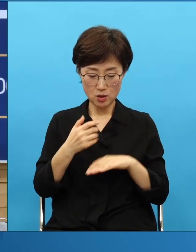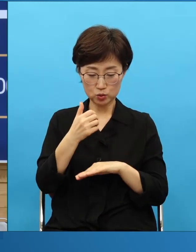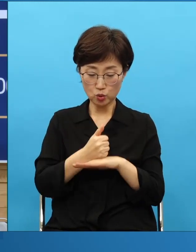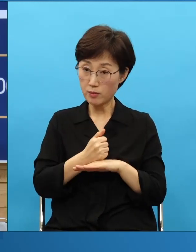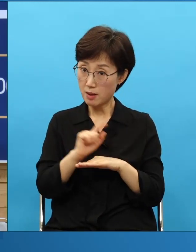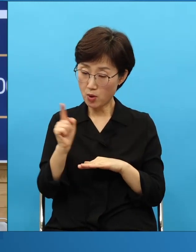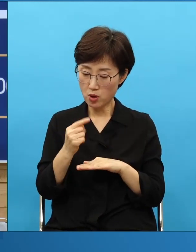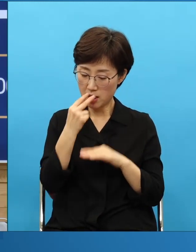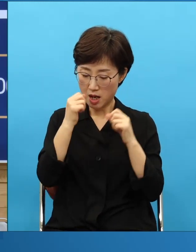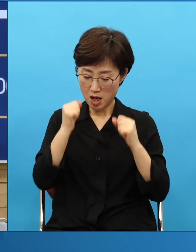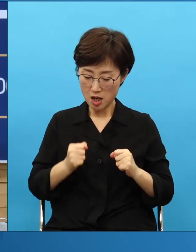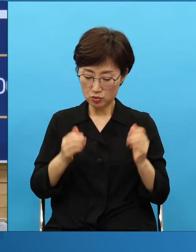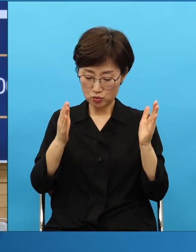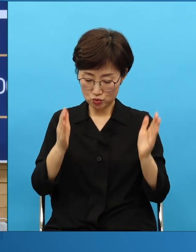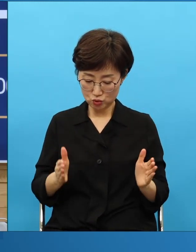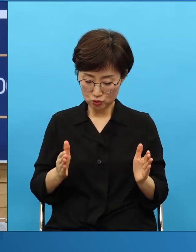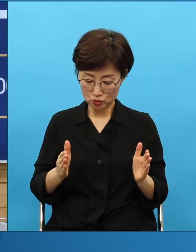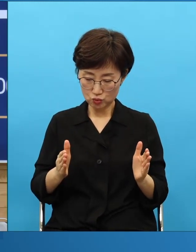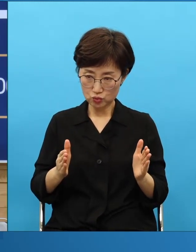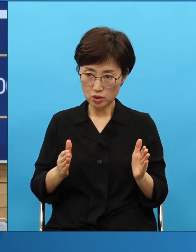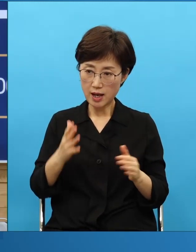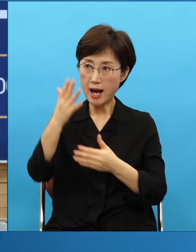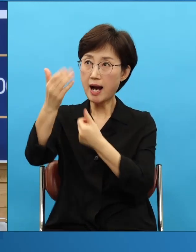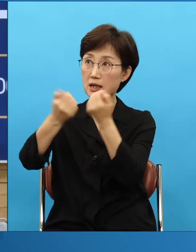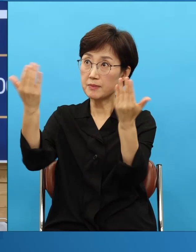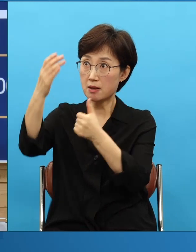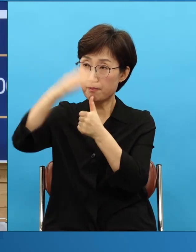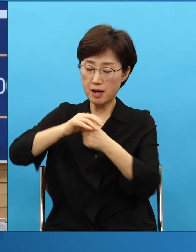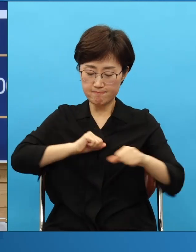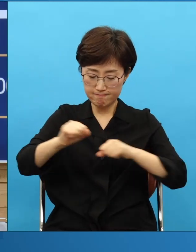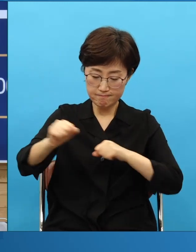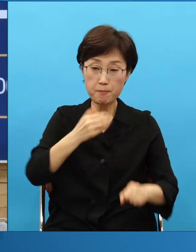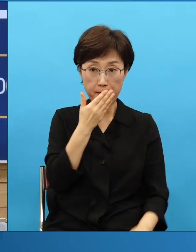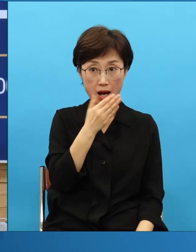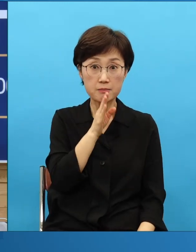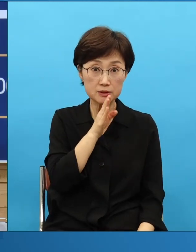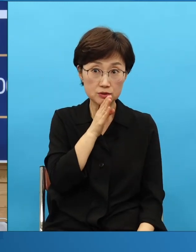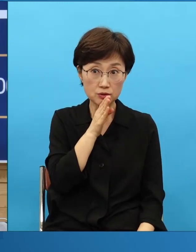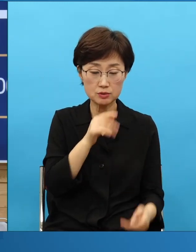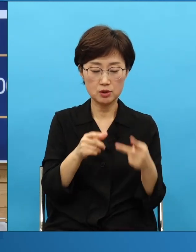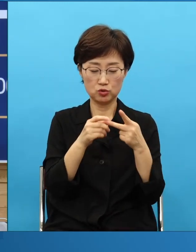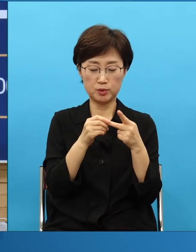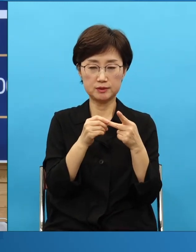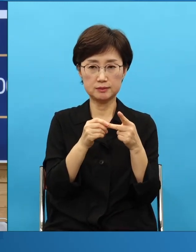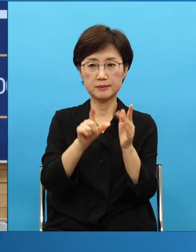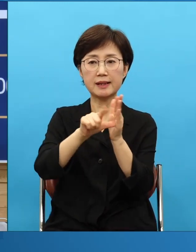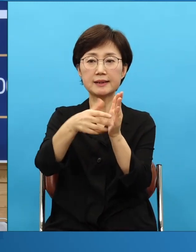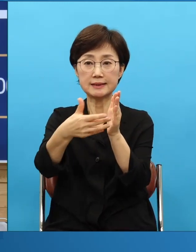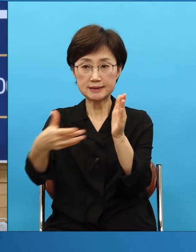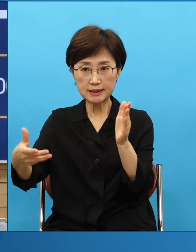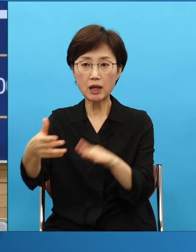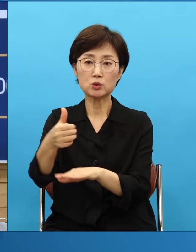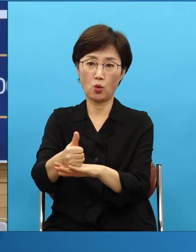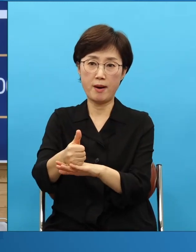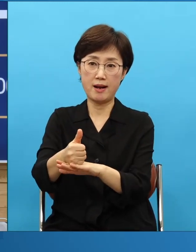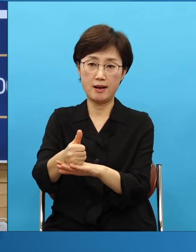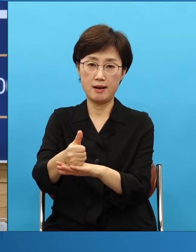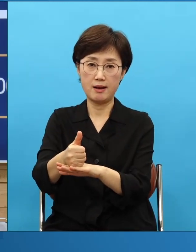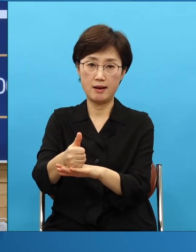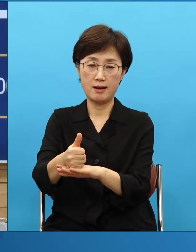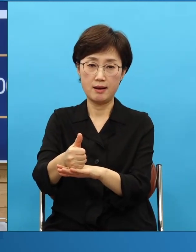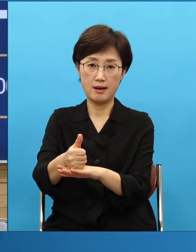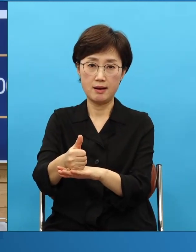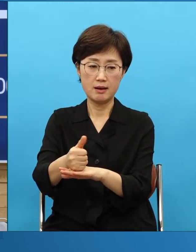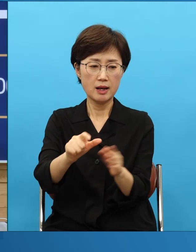life, you have to do the things of God because there's an end time in your 또 뭐 personal life. 있습니까? And then what else? 시대 종말이 있어요. There is an end to an age. 이걸